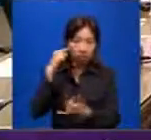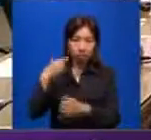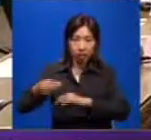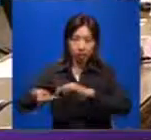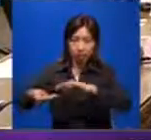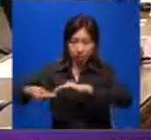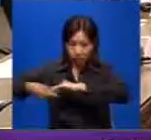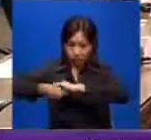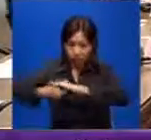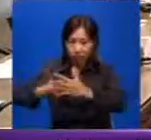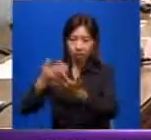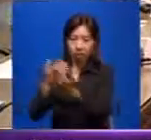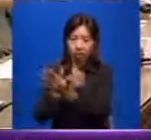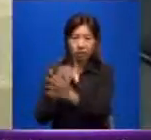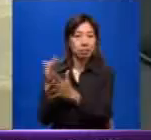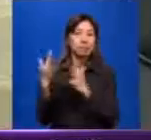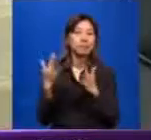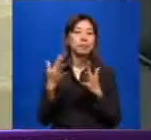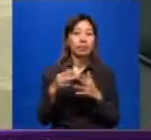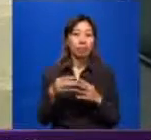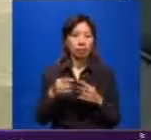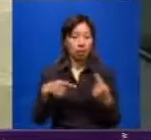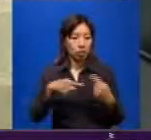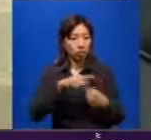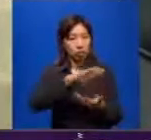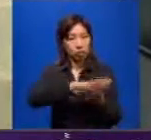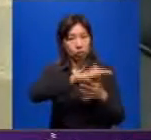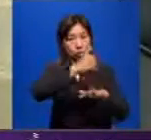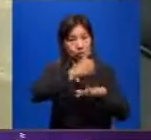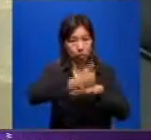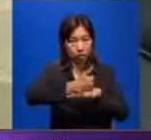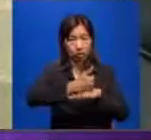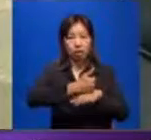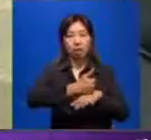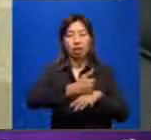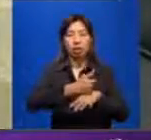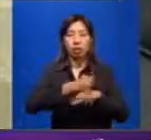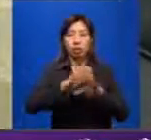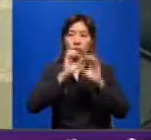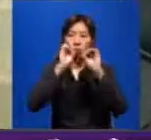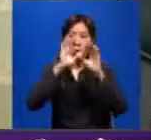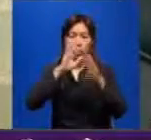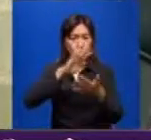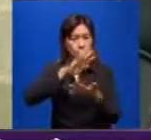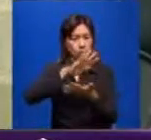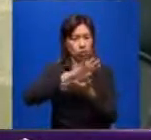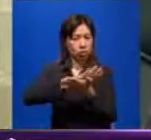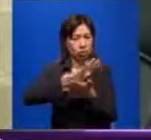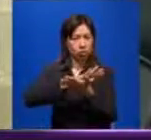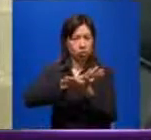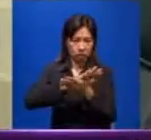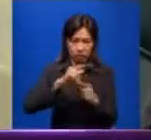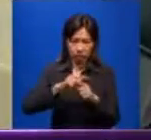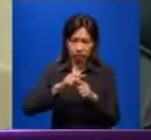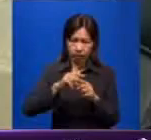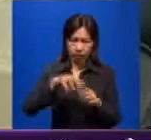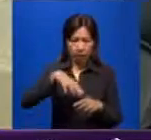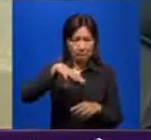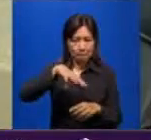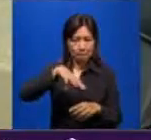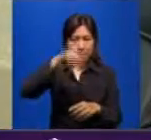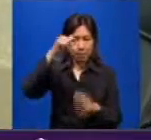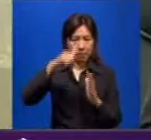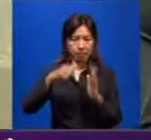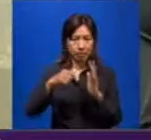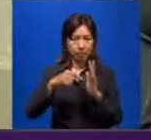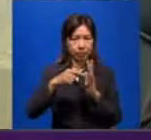เติมสำหรับกรณีนายพิทักษ์รวมถึงนายชุมพลศุภเลิศครูโรงเรียนเมืองแฝกพิทยาคมนะคะสำนักงานเขตพื้น